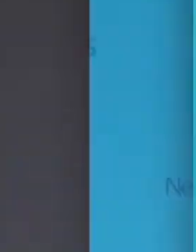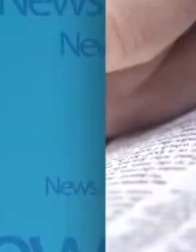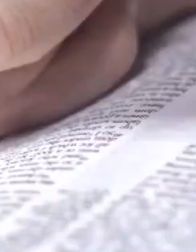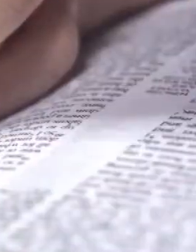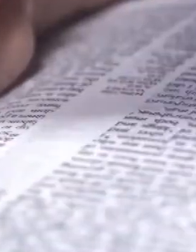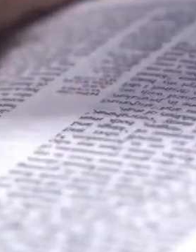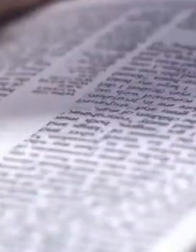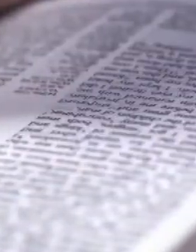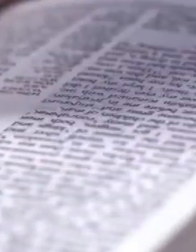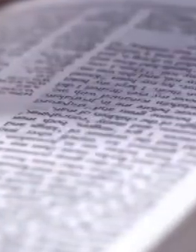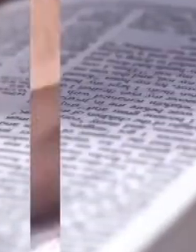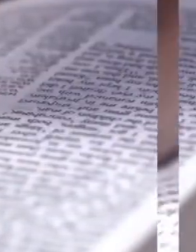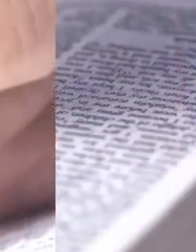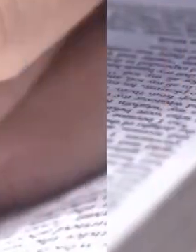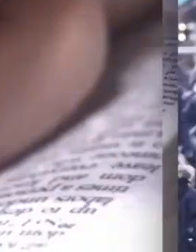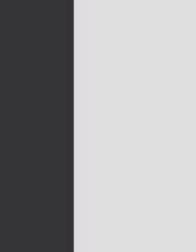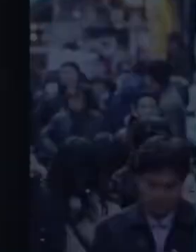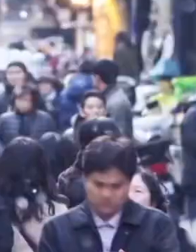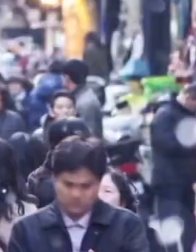으